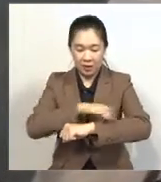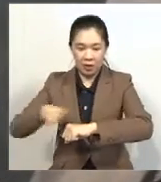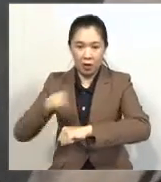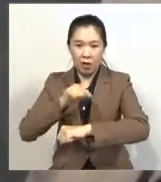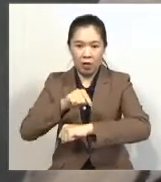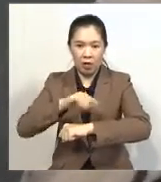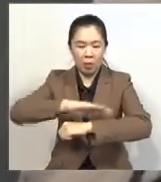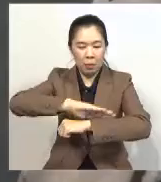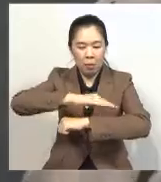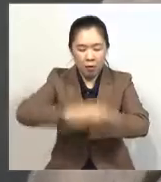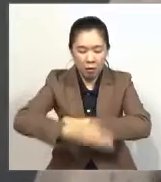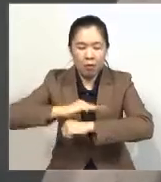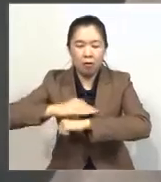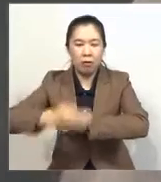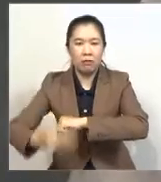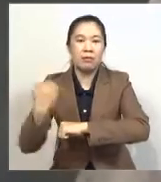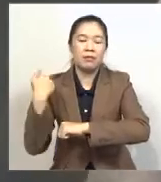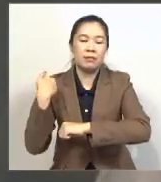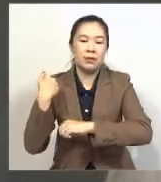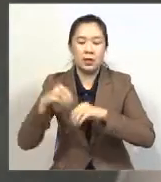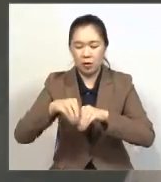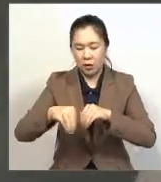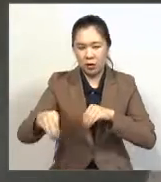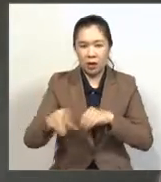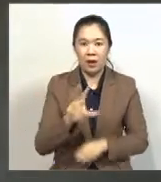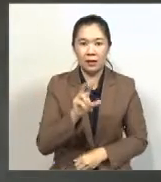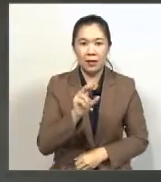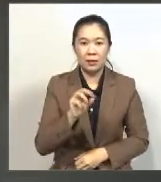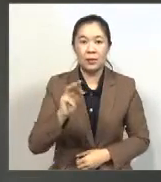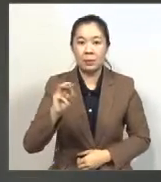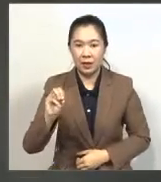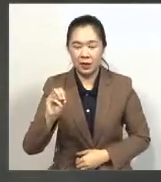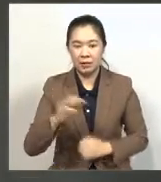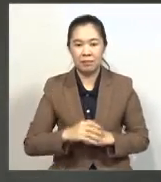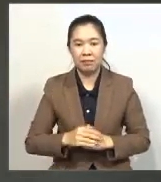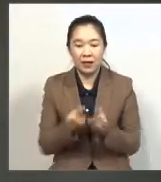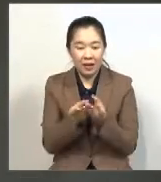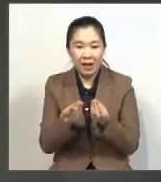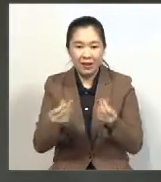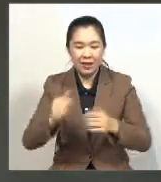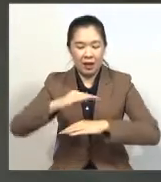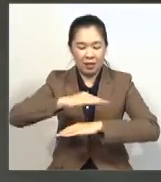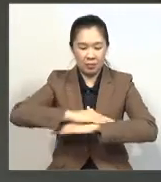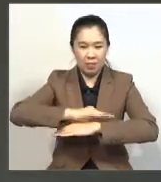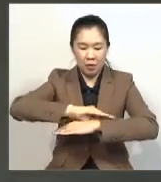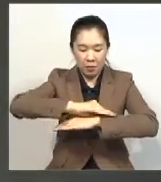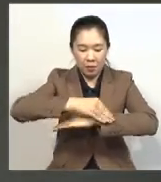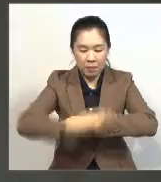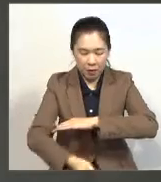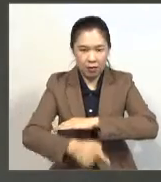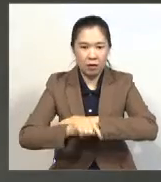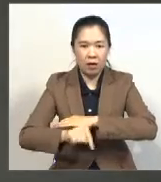หล่นลงมาทั้งแถบเลยค่ะความยาวอยู่ที่ประมาณ30 เมตรเมื่อกระสอบทรายหล่นมาแล้วนะคะทำให้น้ำยม